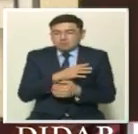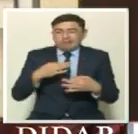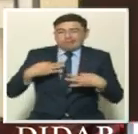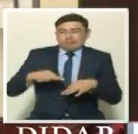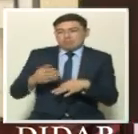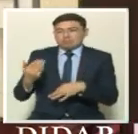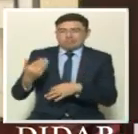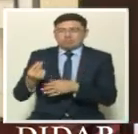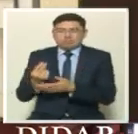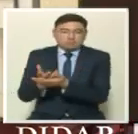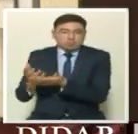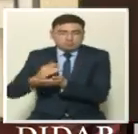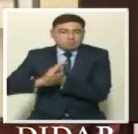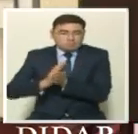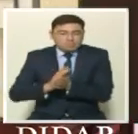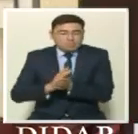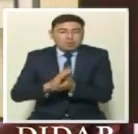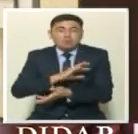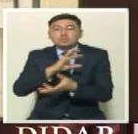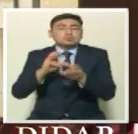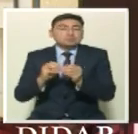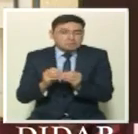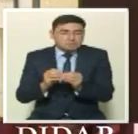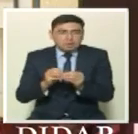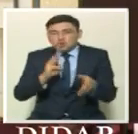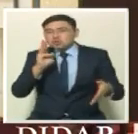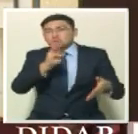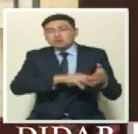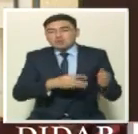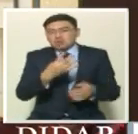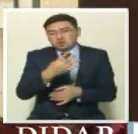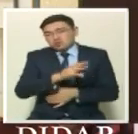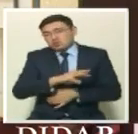долевое участие. В связи с этим был наложен штраф более 4 миллиона тенге.